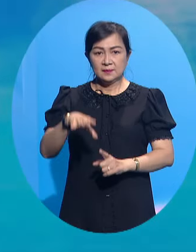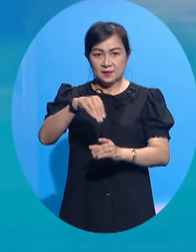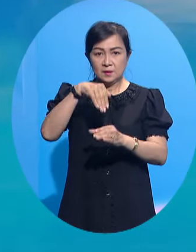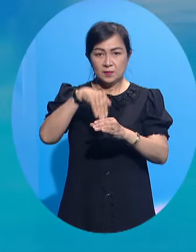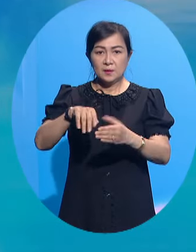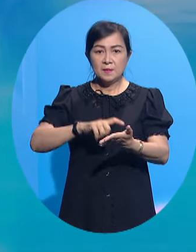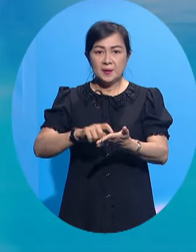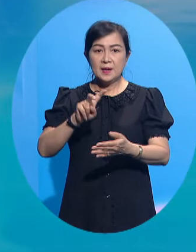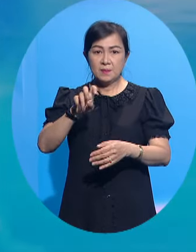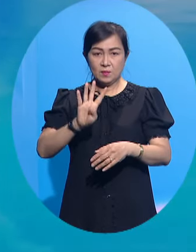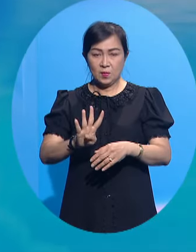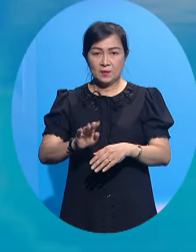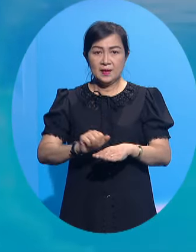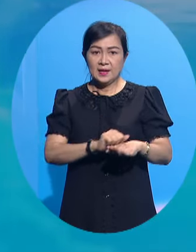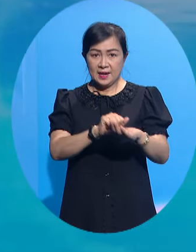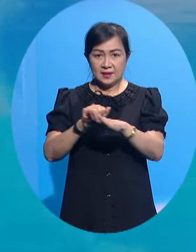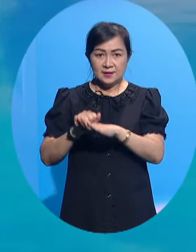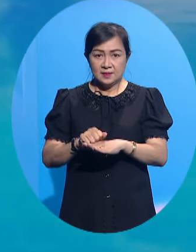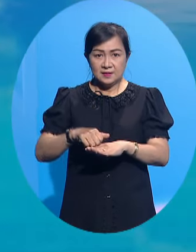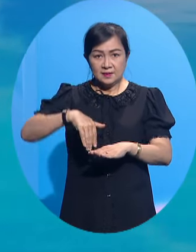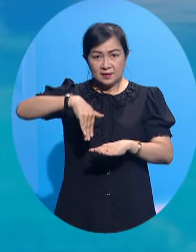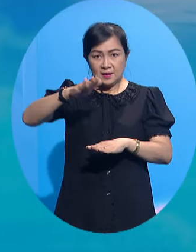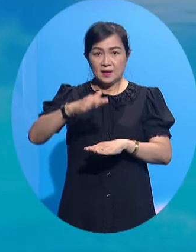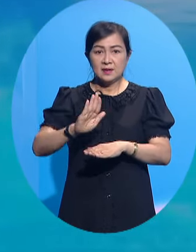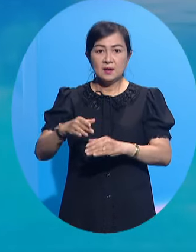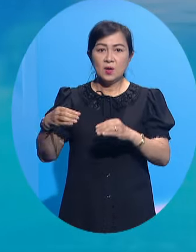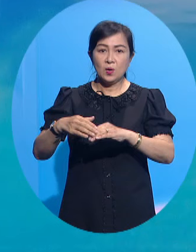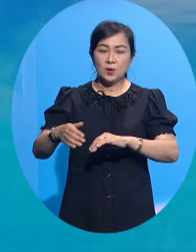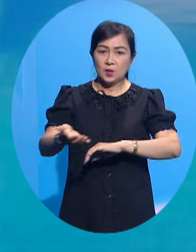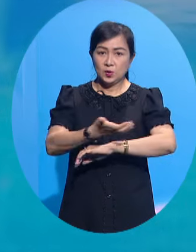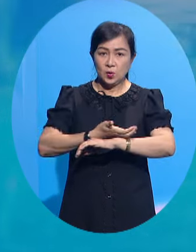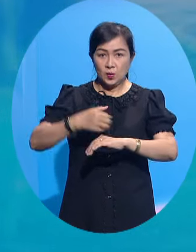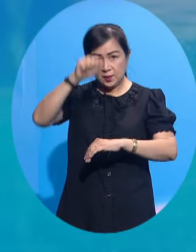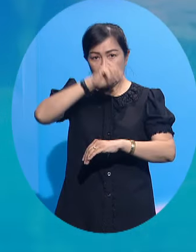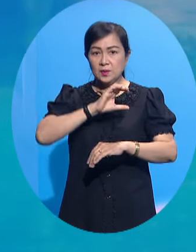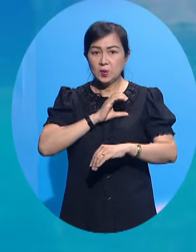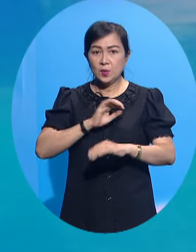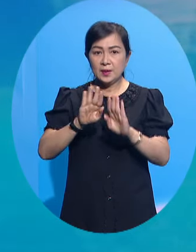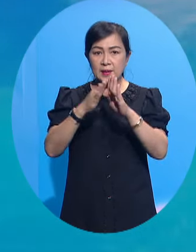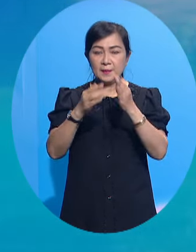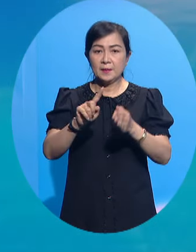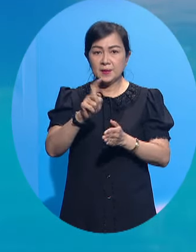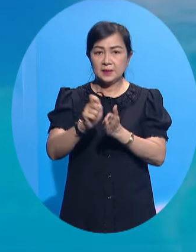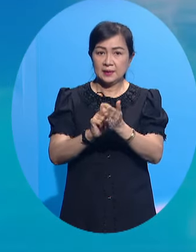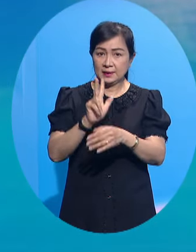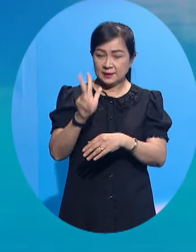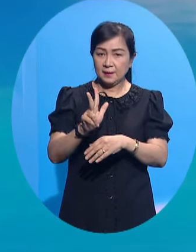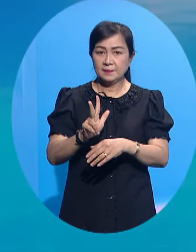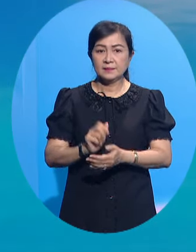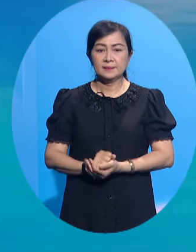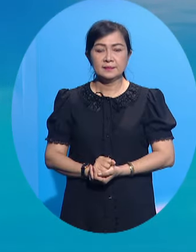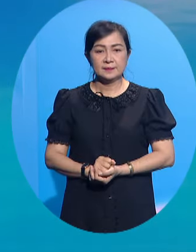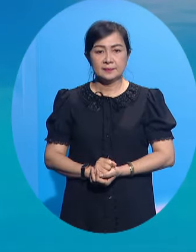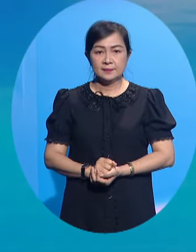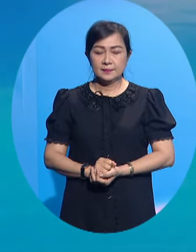Thông tin về bầu cử Mỹ 2024, an ninh đang được tăng cường trước thềm đại hội toàn quốc của Đảng Dân Chủ, khai mạc vào hôm nay 19 tháng 8 theo giờ địa